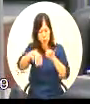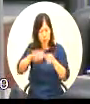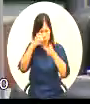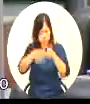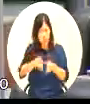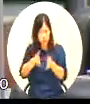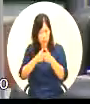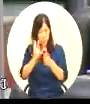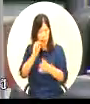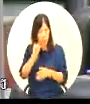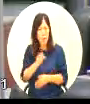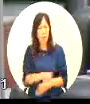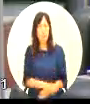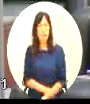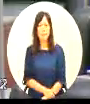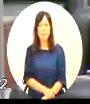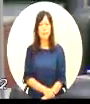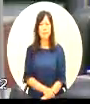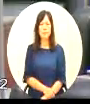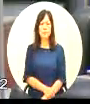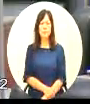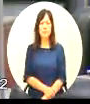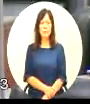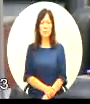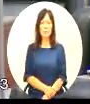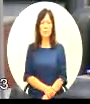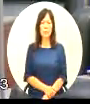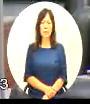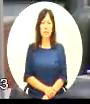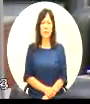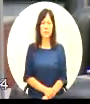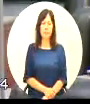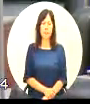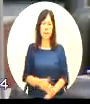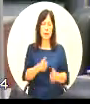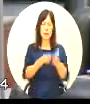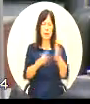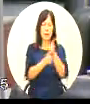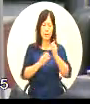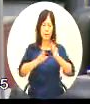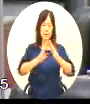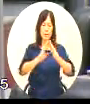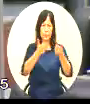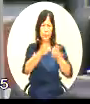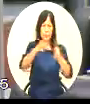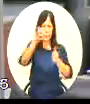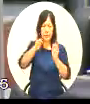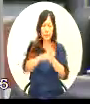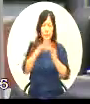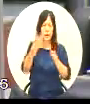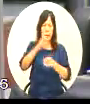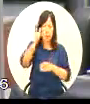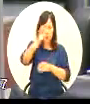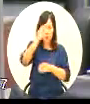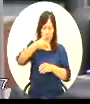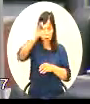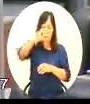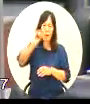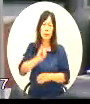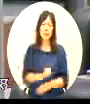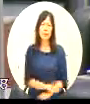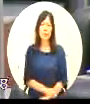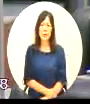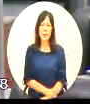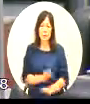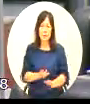那以上，谢谢。 来，局长高。 好，谢谢副议长，谢谢高议员。那目前来